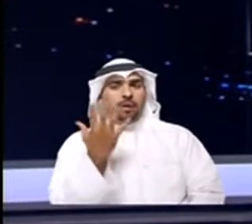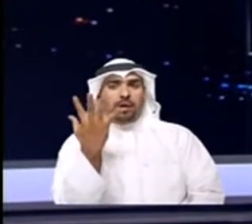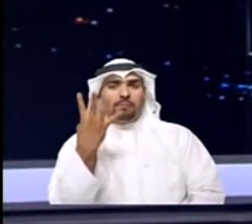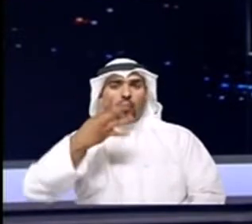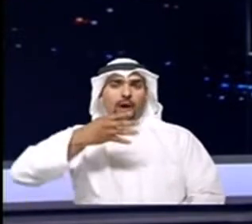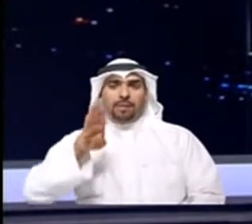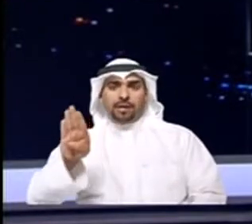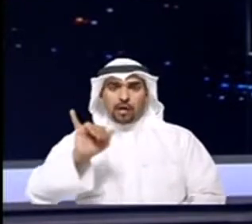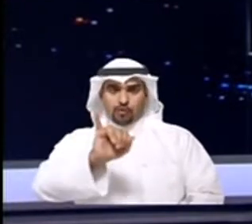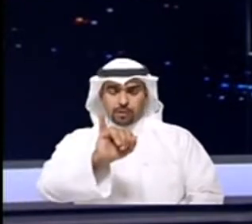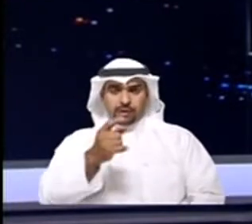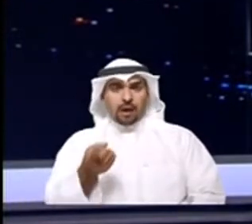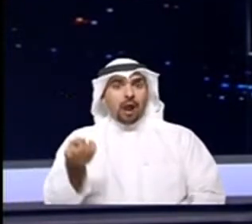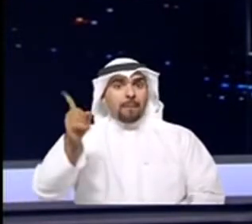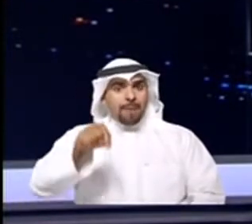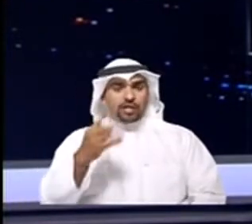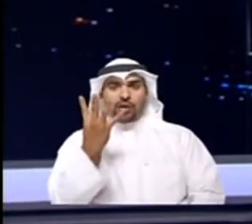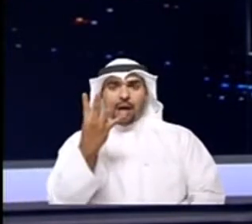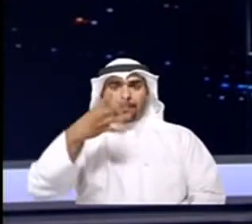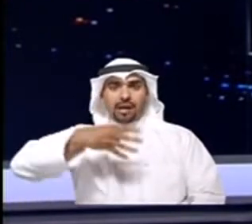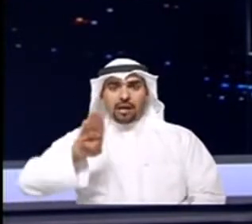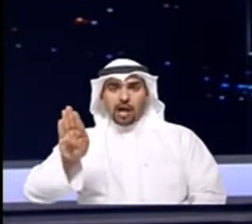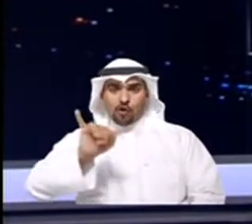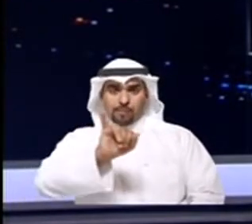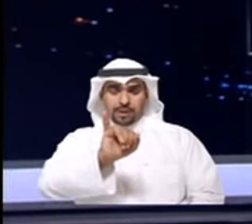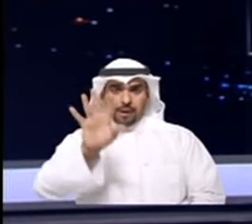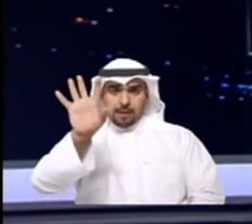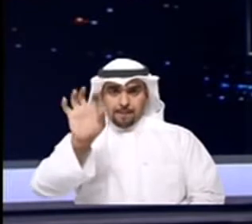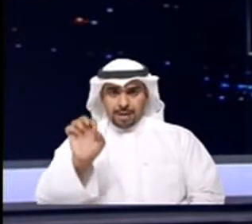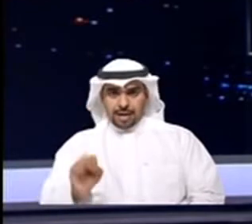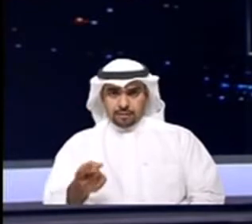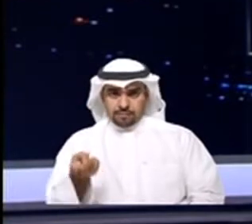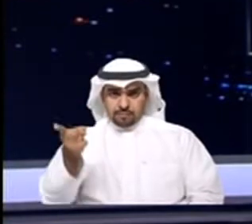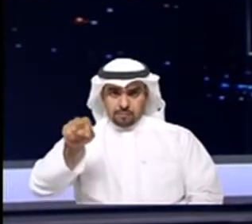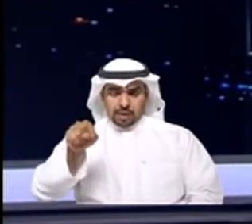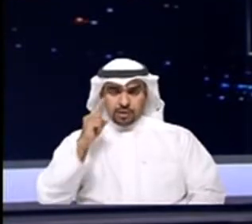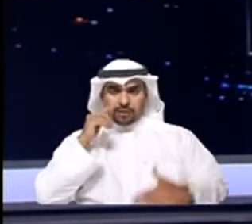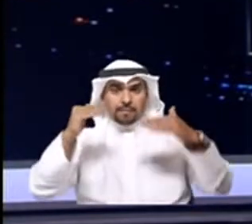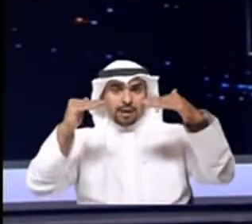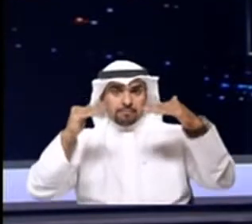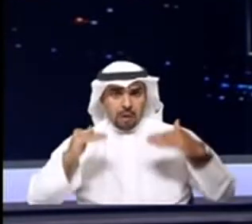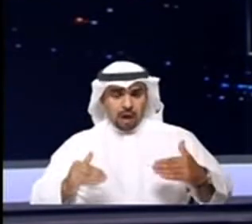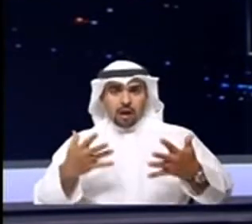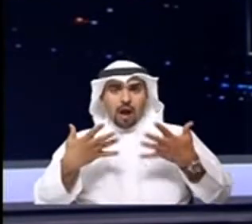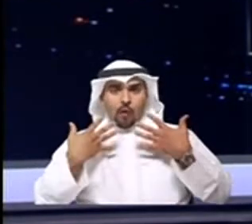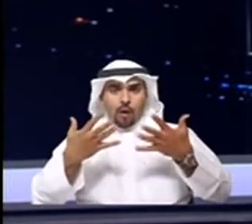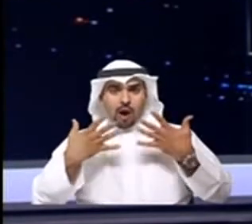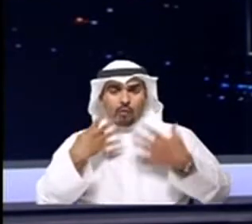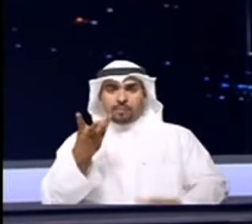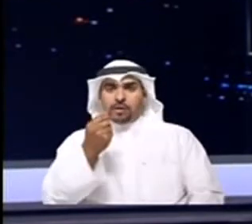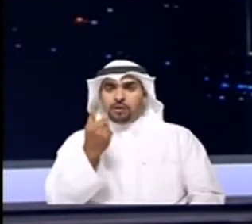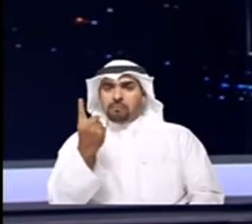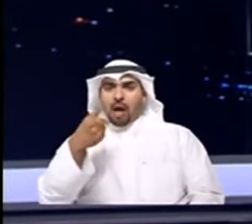سرعتها باكر أيضا راح تصل إلى 40 كيلومتر في الساعة. مساء يوم الغد بإذن الله راح تتراجع سرعة الرياح بشكل كامل وتكون تقريبا من